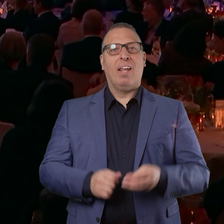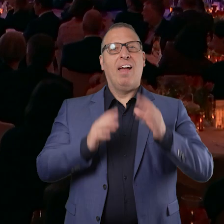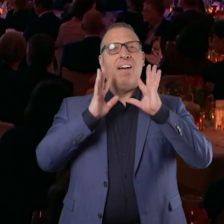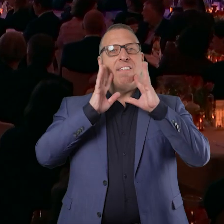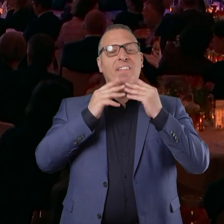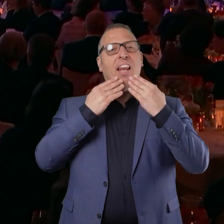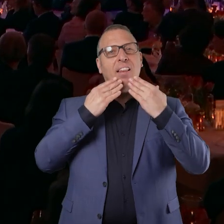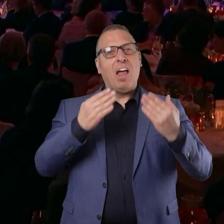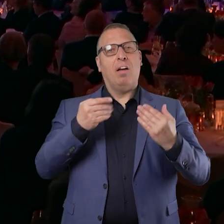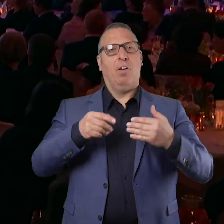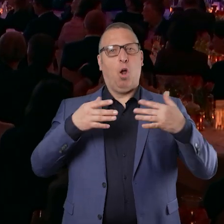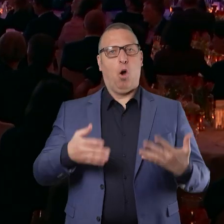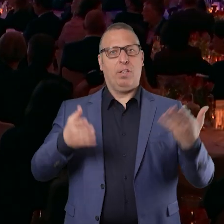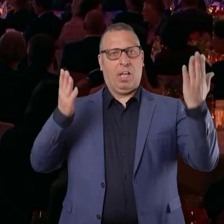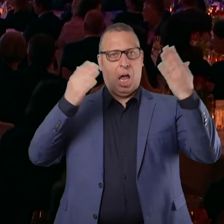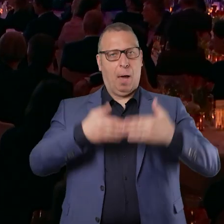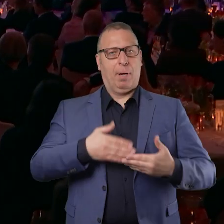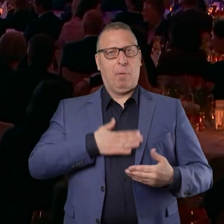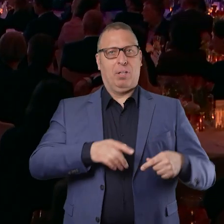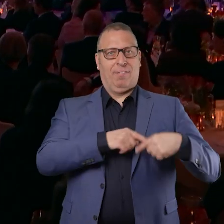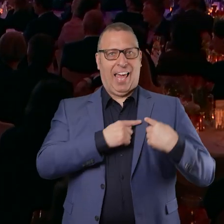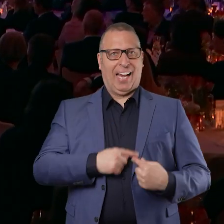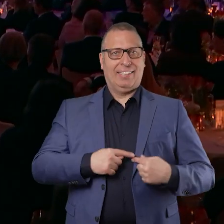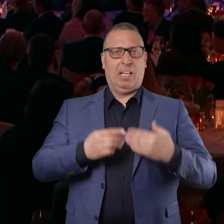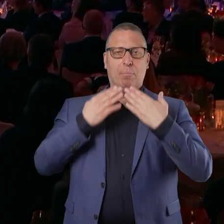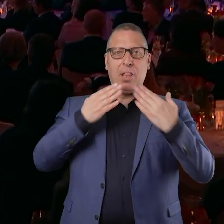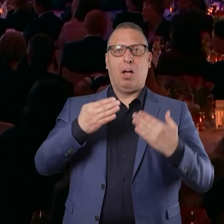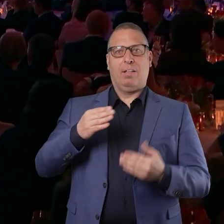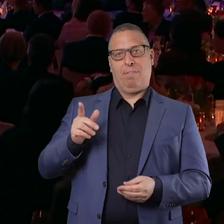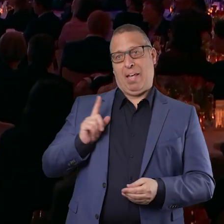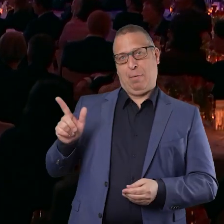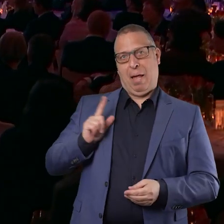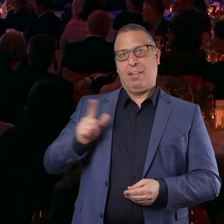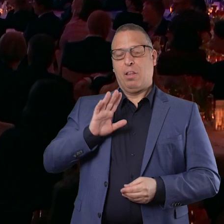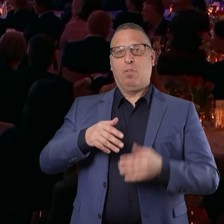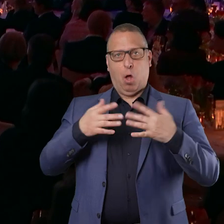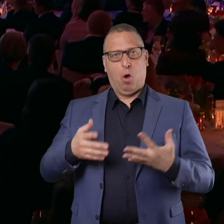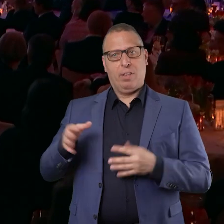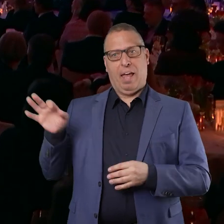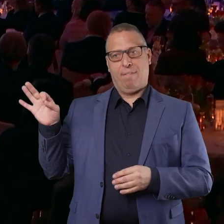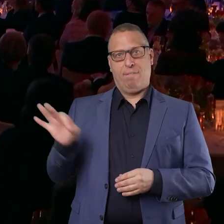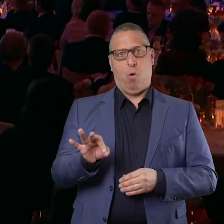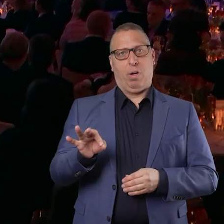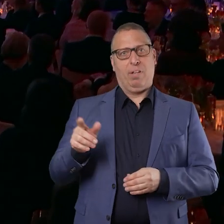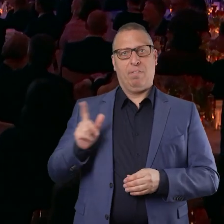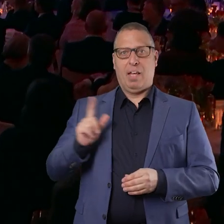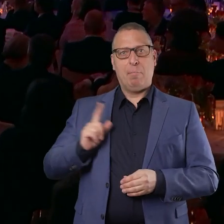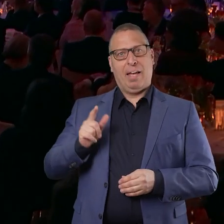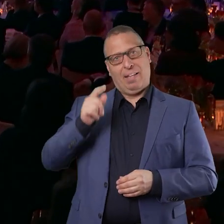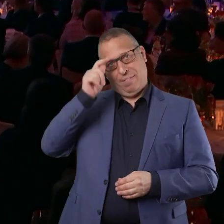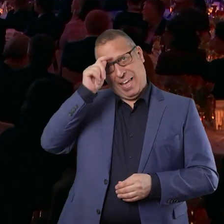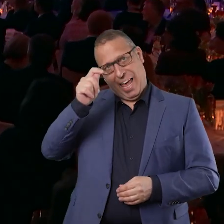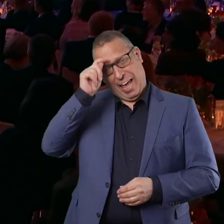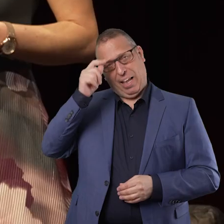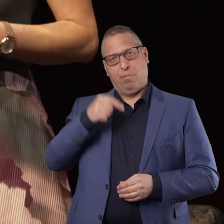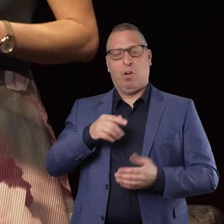Ja, vielen Dank für den heutigen Abend. Ich möchte mich ganz herzlich bedanken, dass Tina und ich auch durch den Anlass durchführen durften. Es war uns